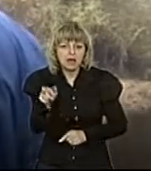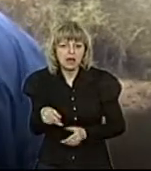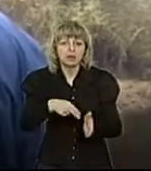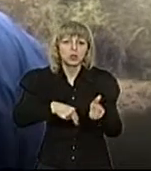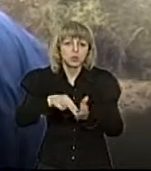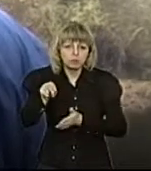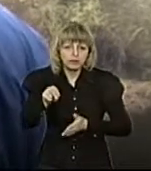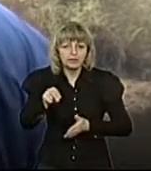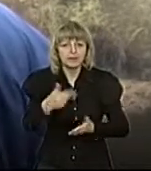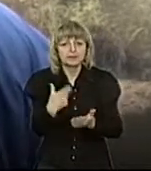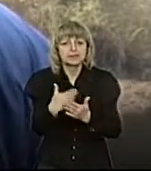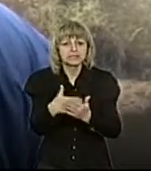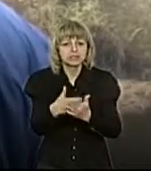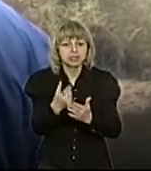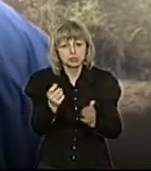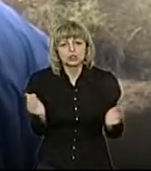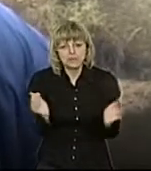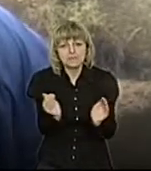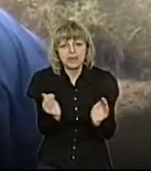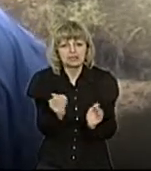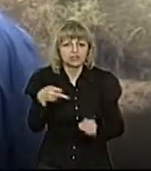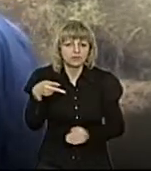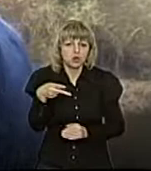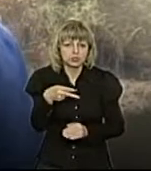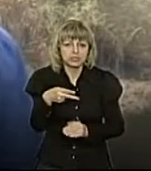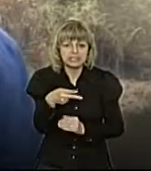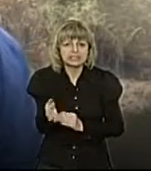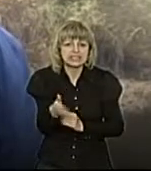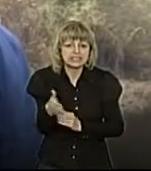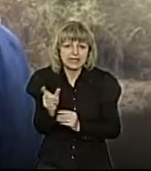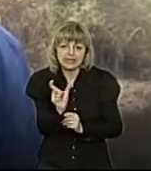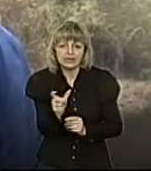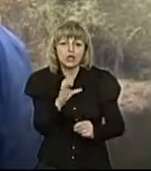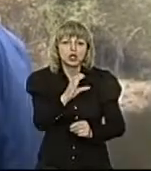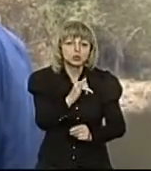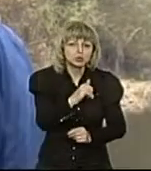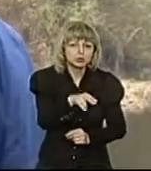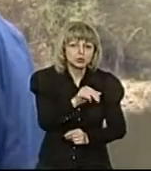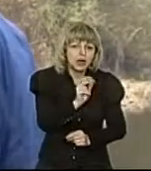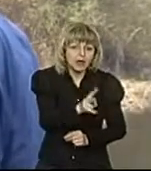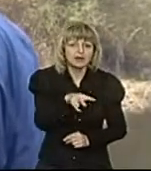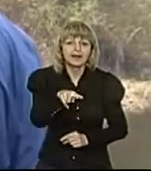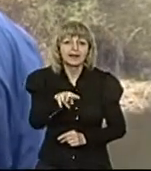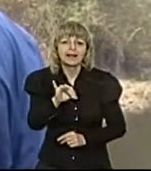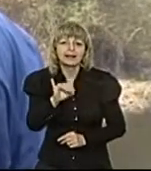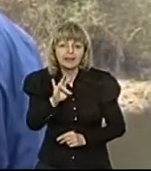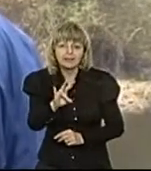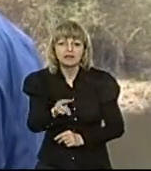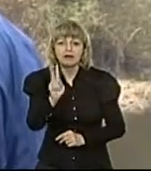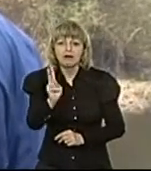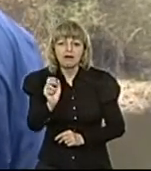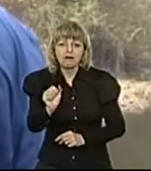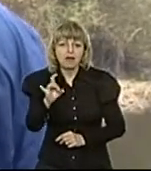купили близько трошки менше 2 тисяч голів риби. Це такі як судак, лин, карп і